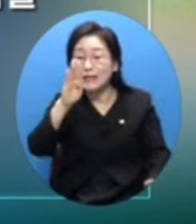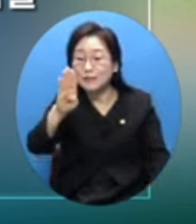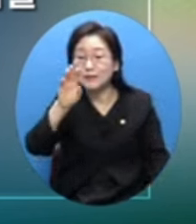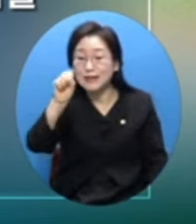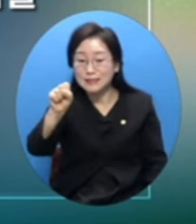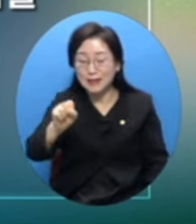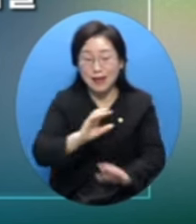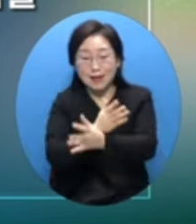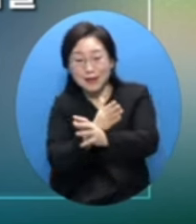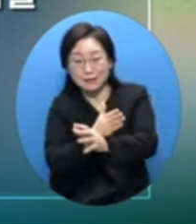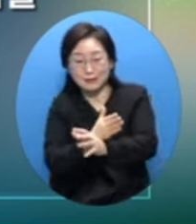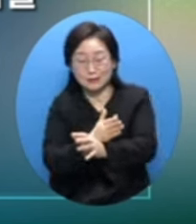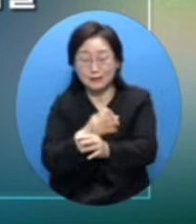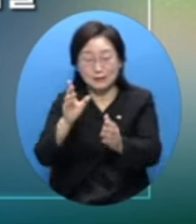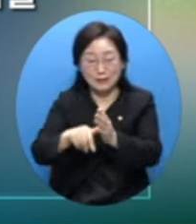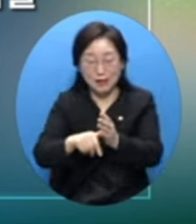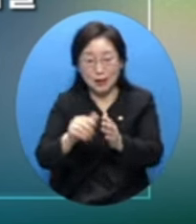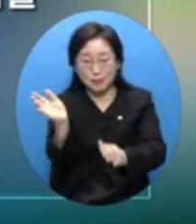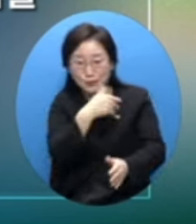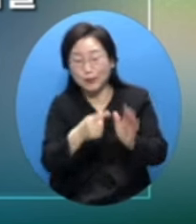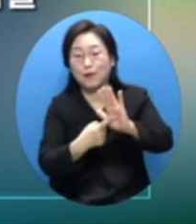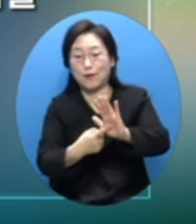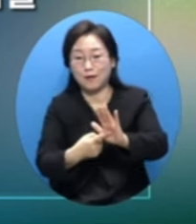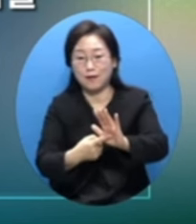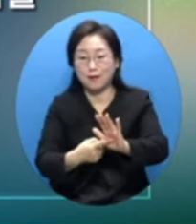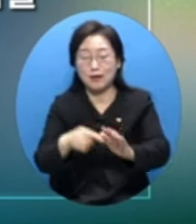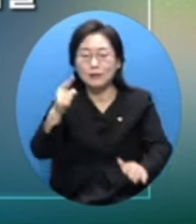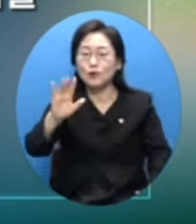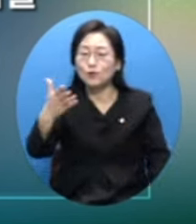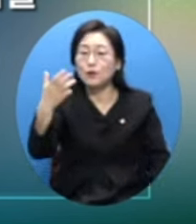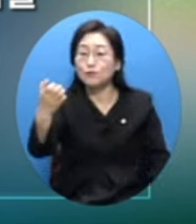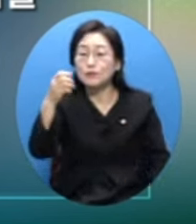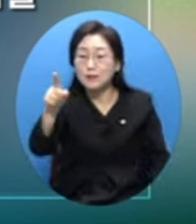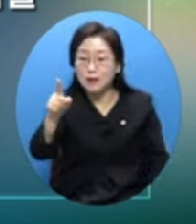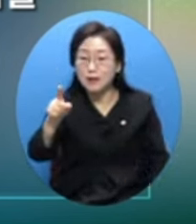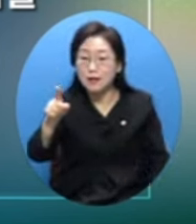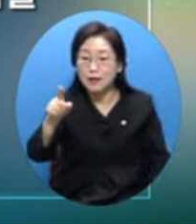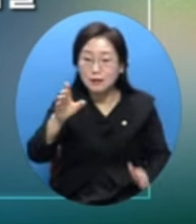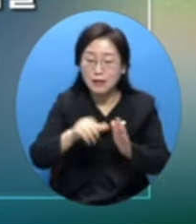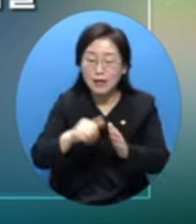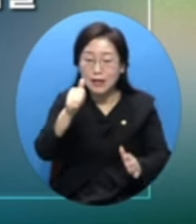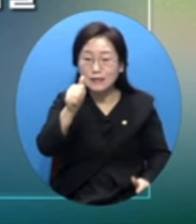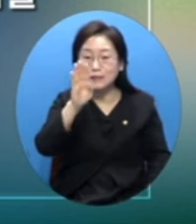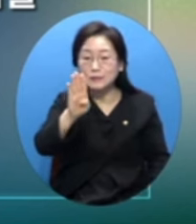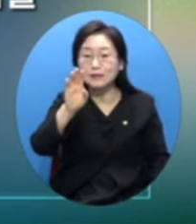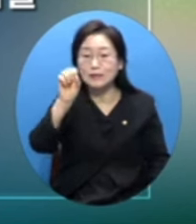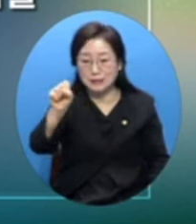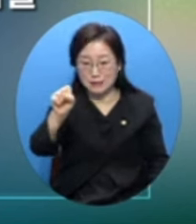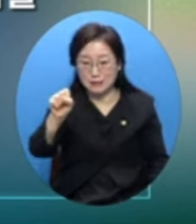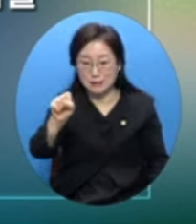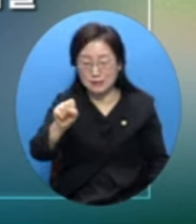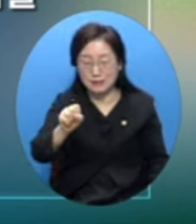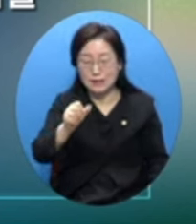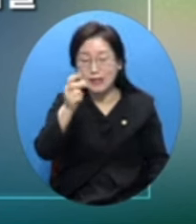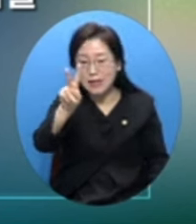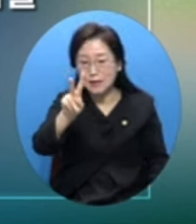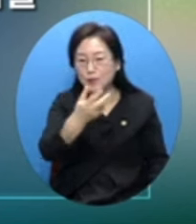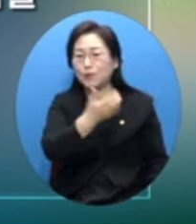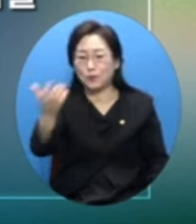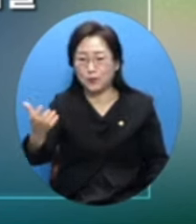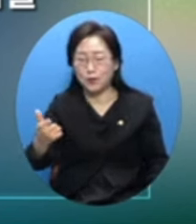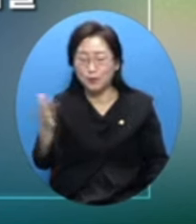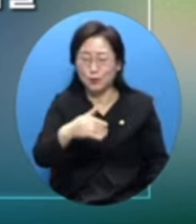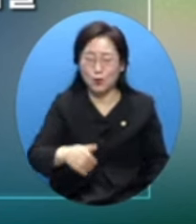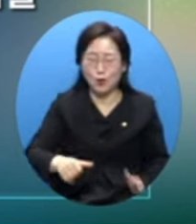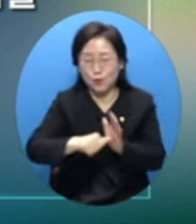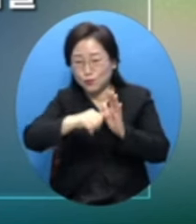콘서트로 데뷔해서 여러 코너에 출연하다가 1991년에 SBS로 자리를 옮긴 다음 그가 이름을 날렸습니다. 전성기